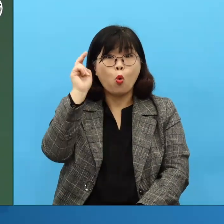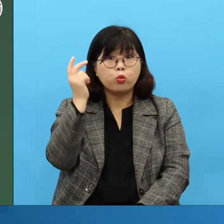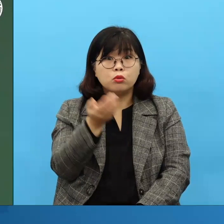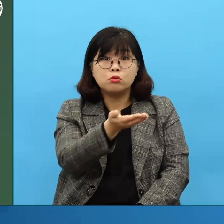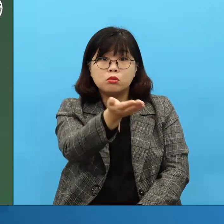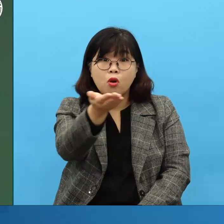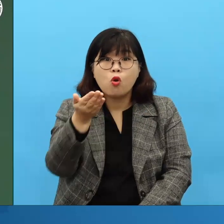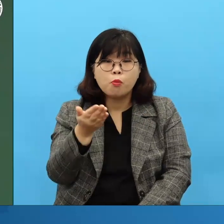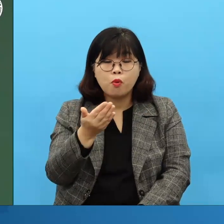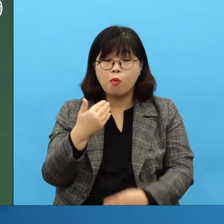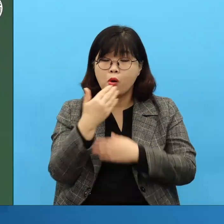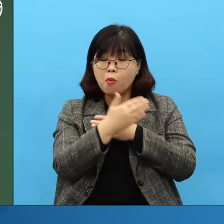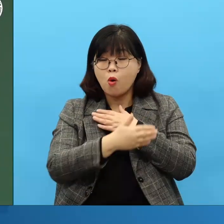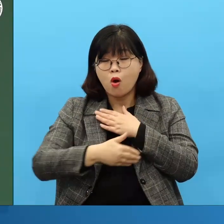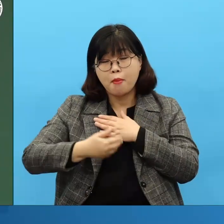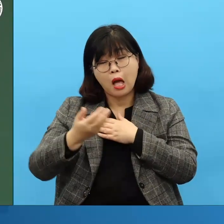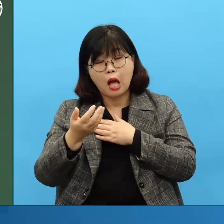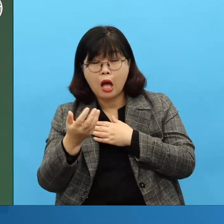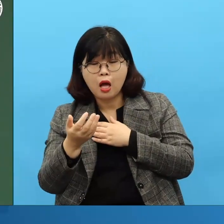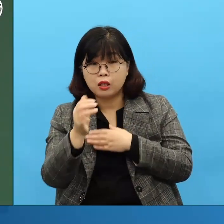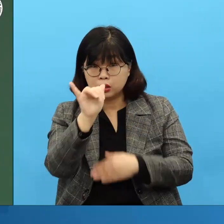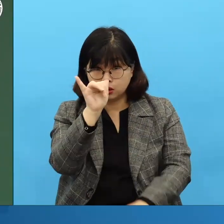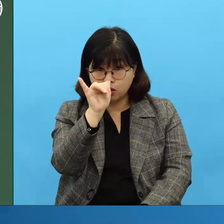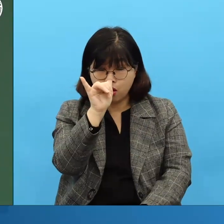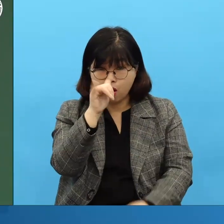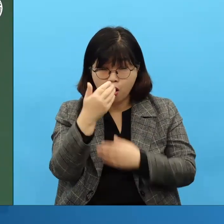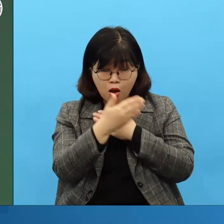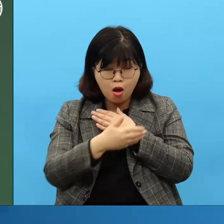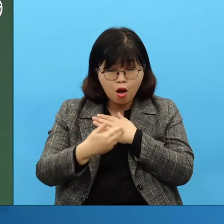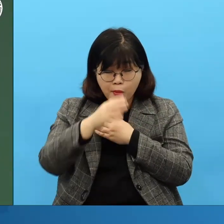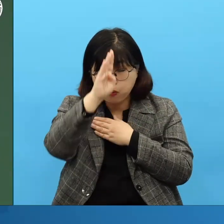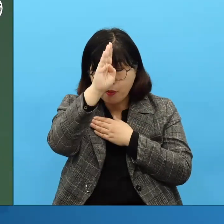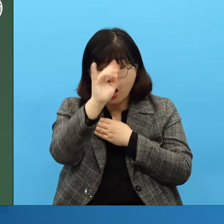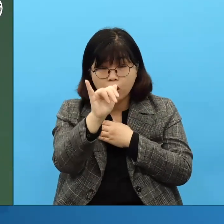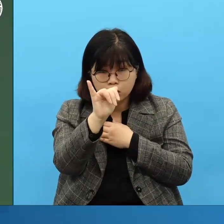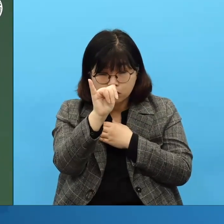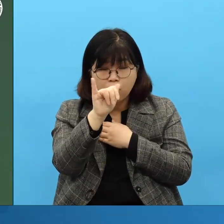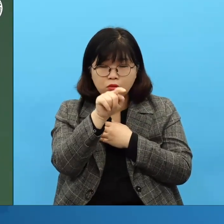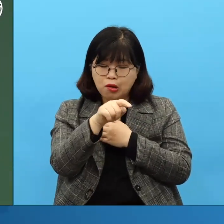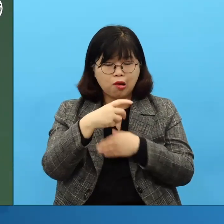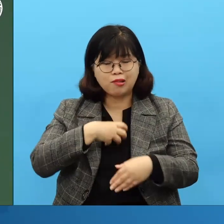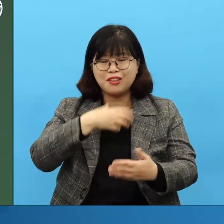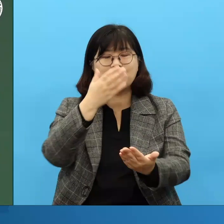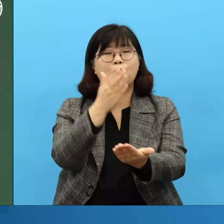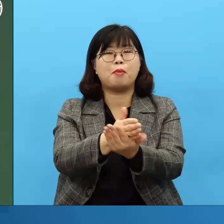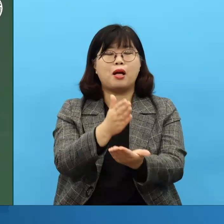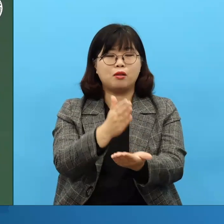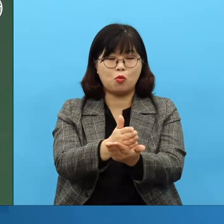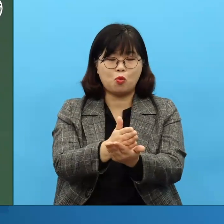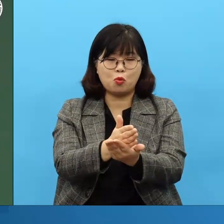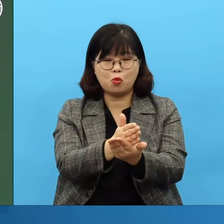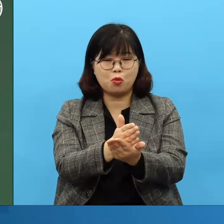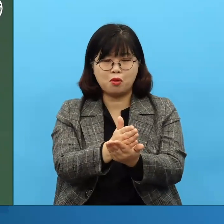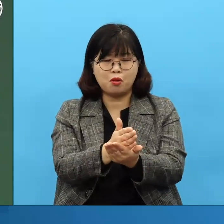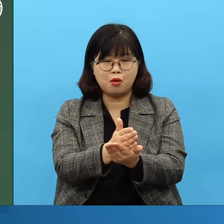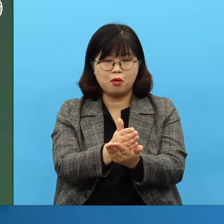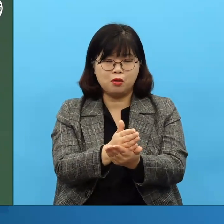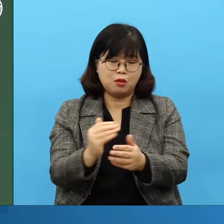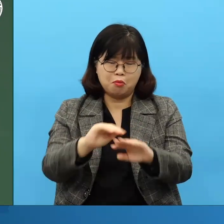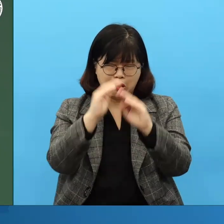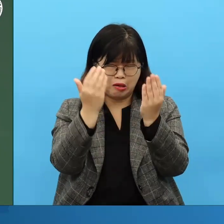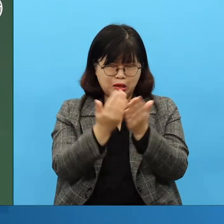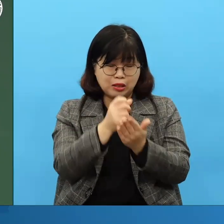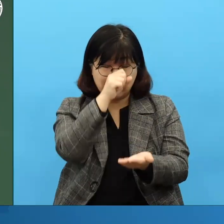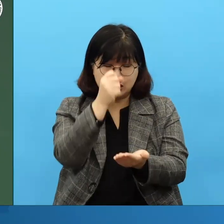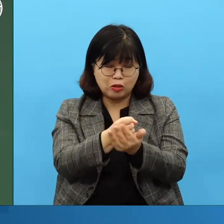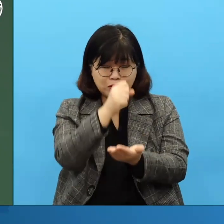걱정하지 마시고요. 뭐든지 정상적으로 돌리세요. If there's anybody here with an illness, don't worry about anything. Just return back to the normal.